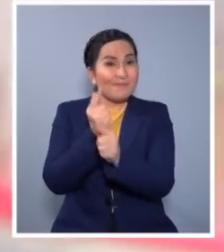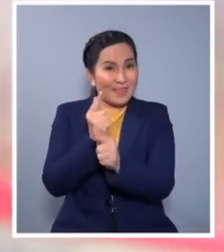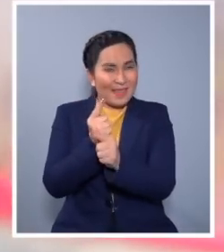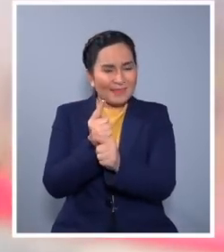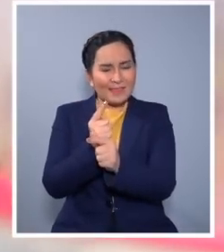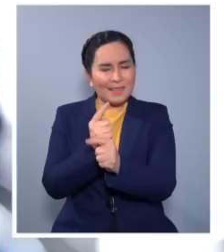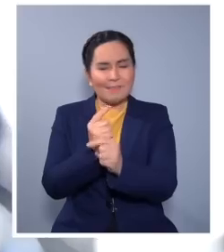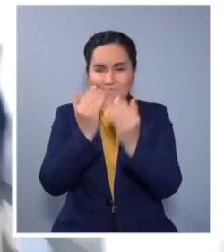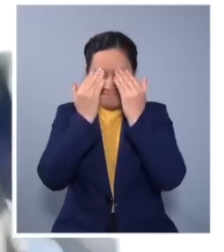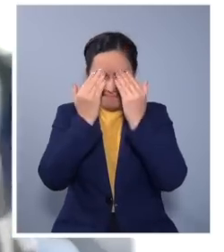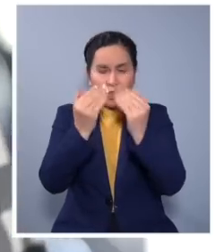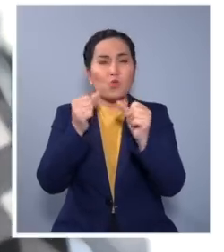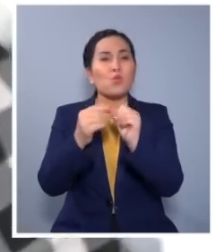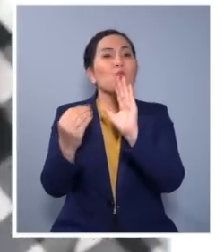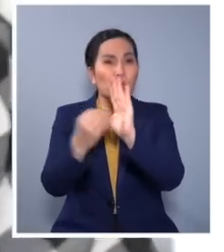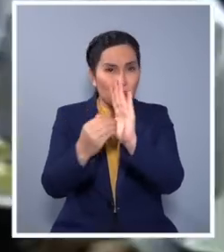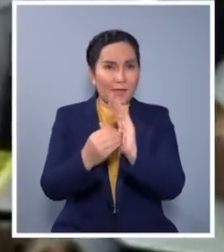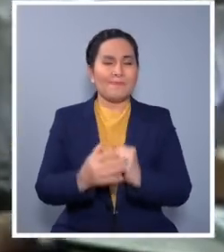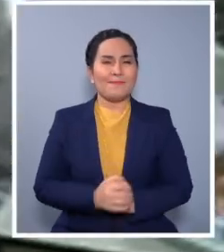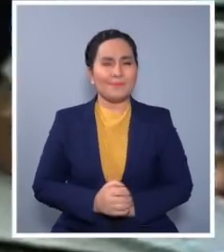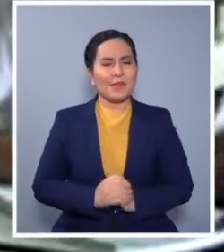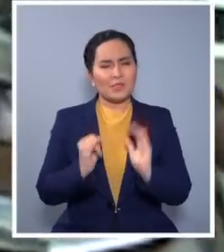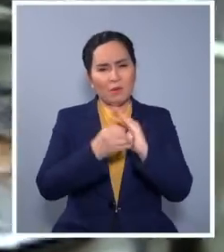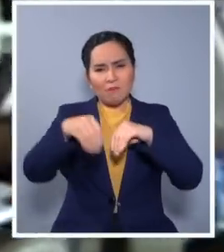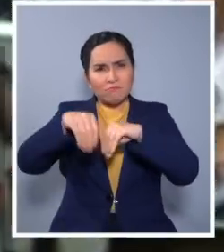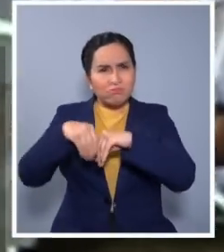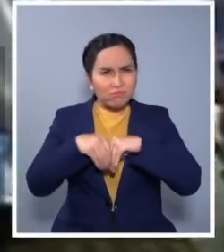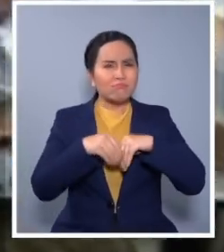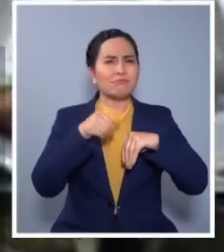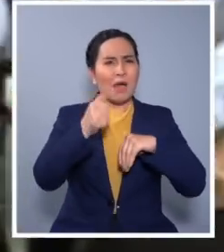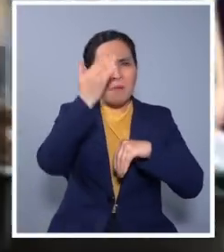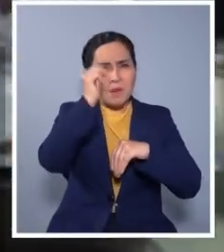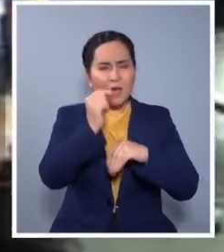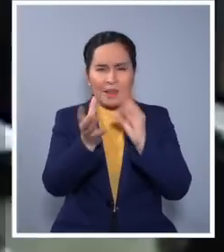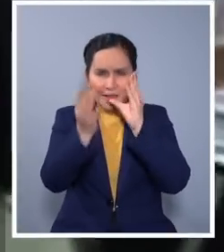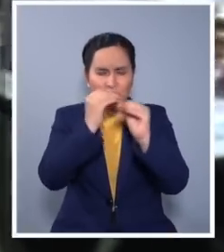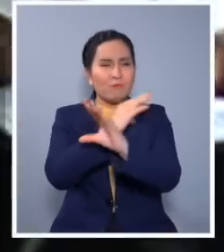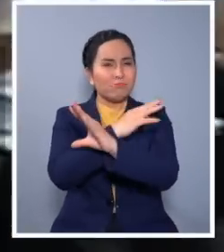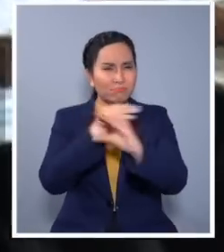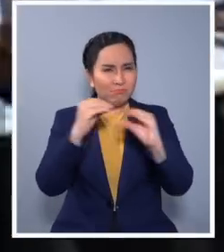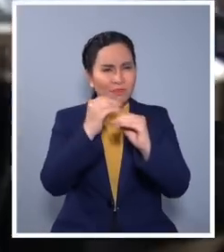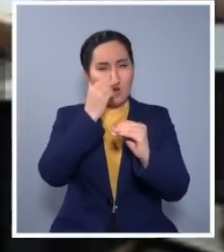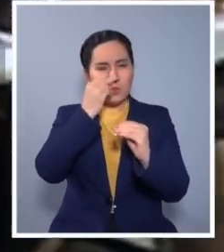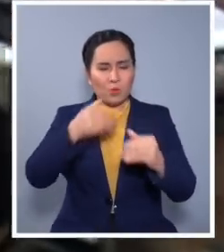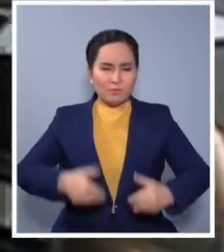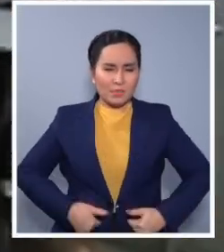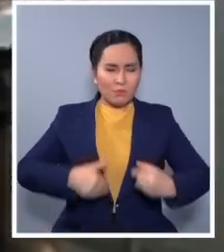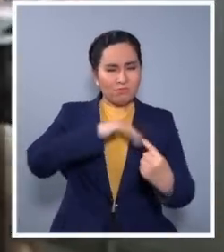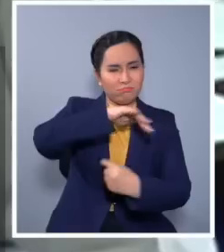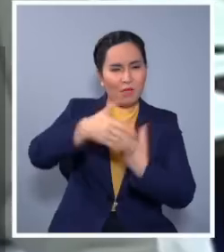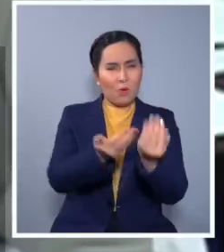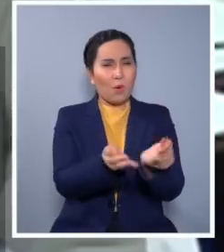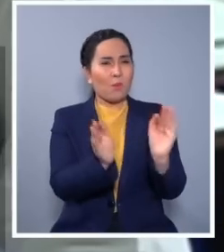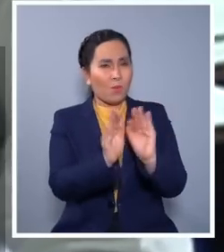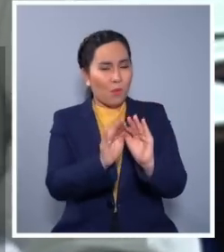นาอิสลามในกรุงเทพมหานครและจังหวัดใกล้เคียงเพื่อแลกเปลี่ยนเรียนรู้สภาพความเป็นอยู่ของครอบครัวอุ